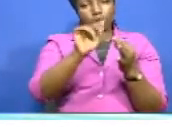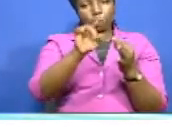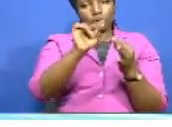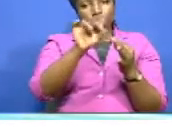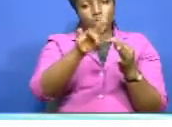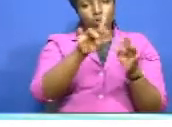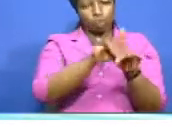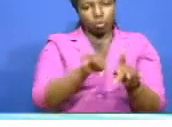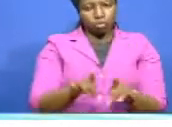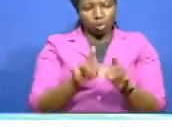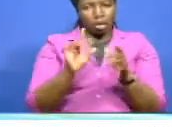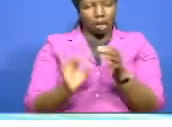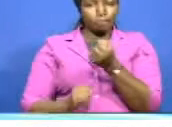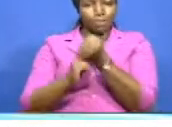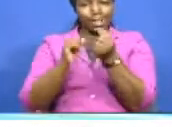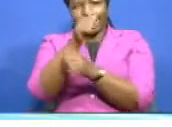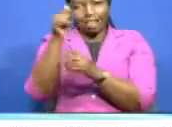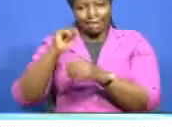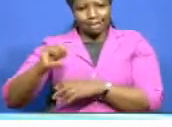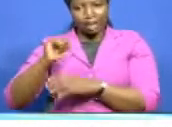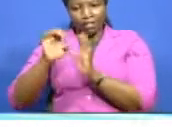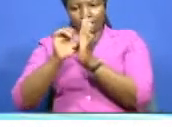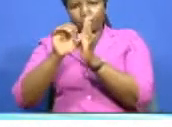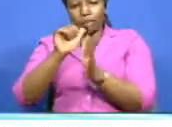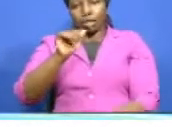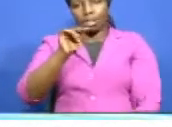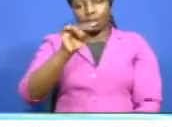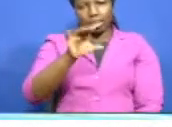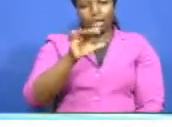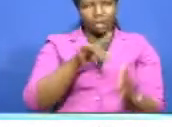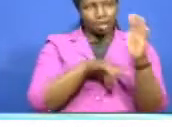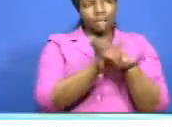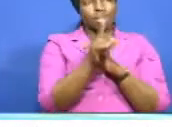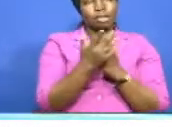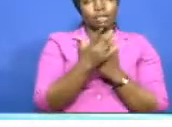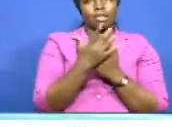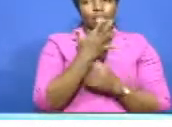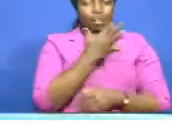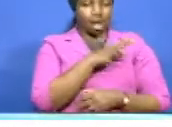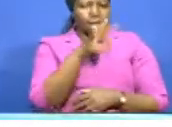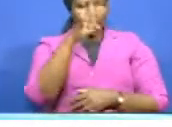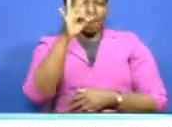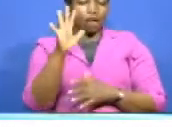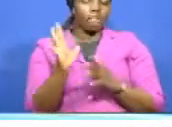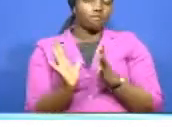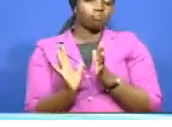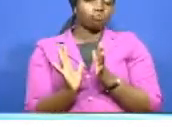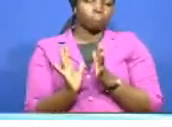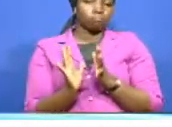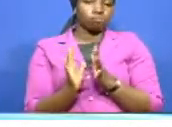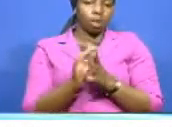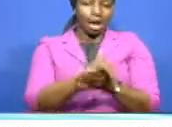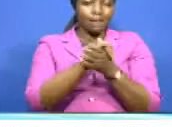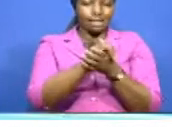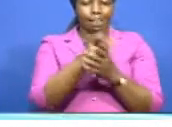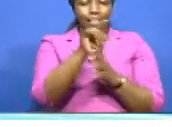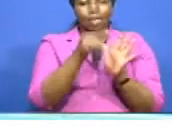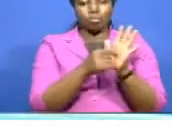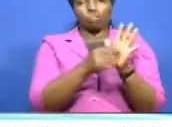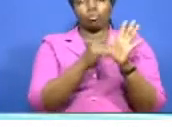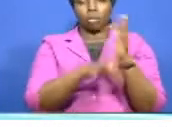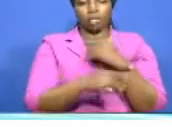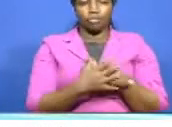upande mwingine kama vile ANC katika ile wanaita ile spirit ya handshake. Inaashiria